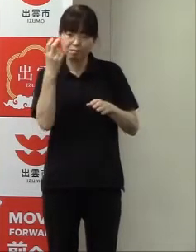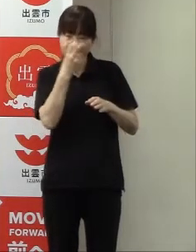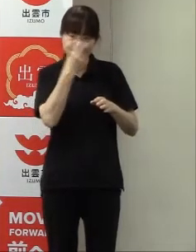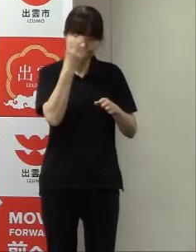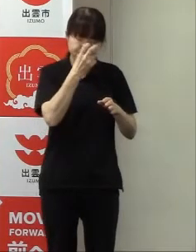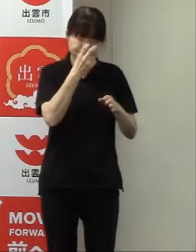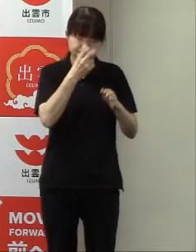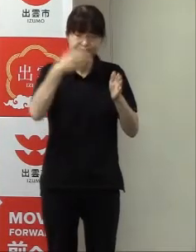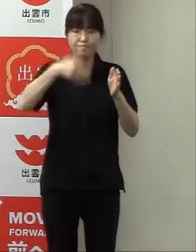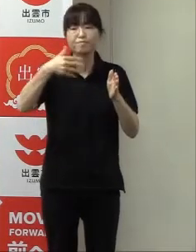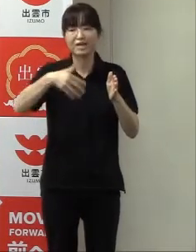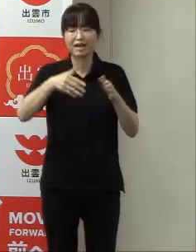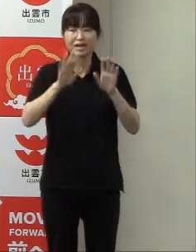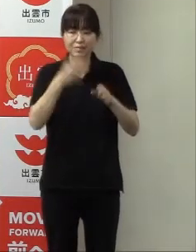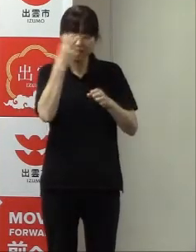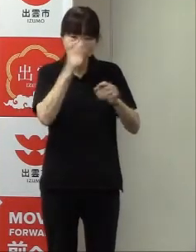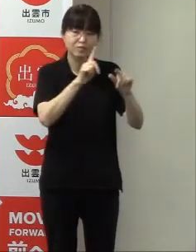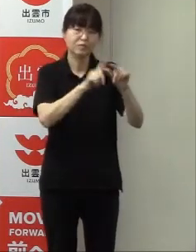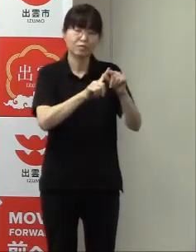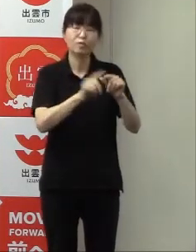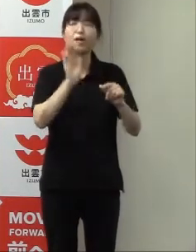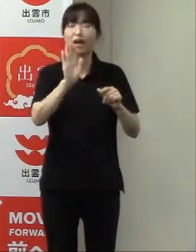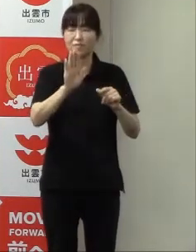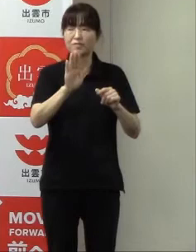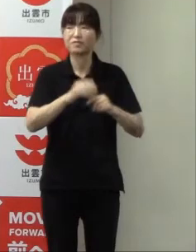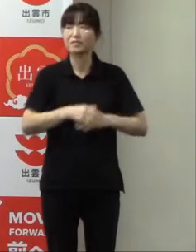が今しているものもありますので、それは